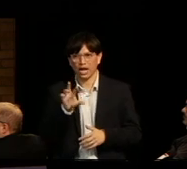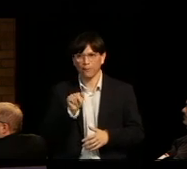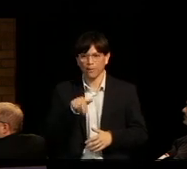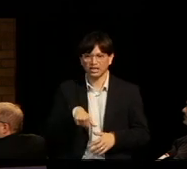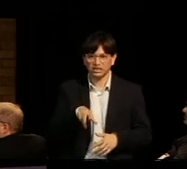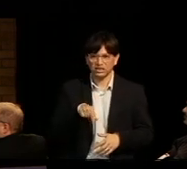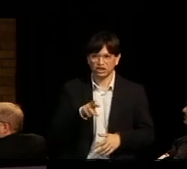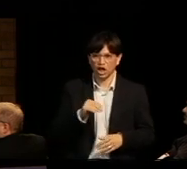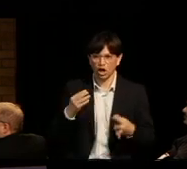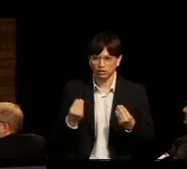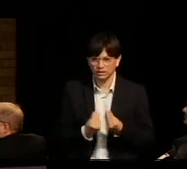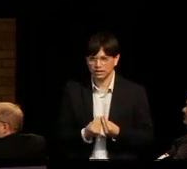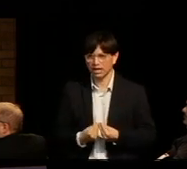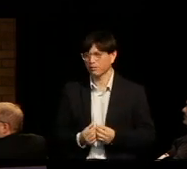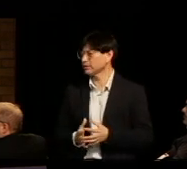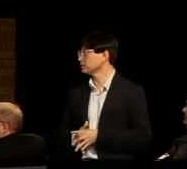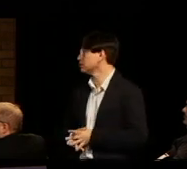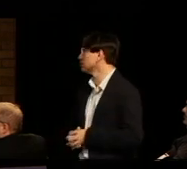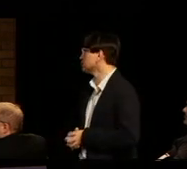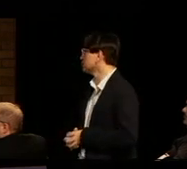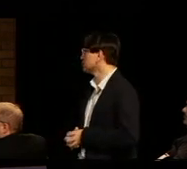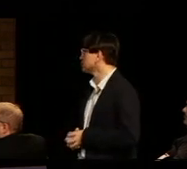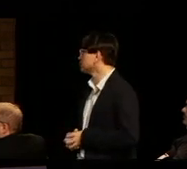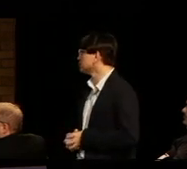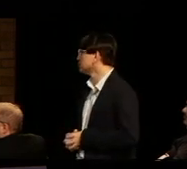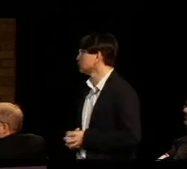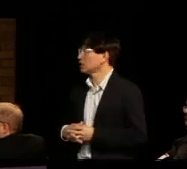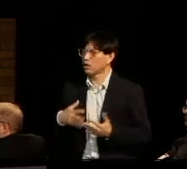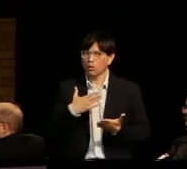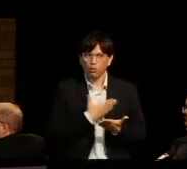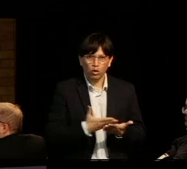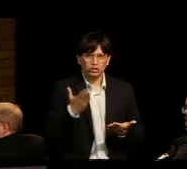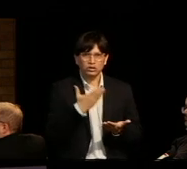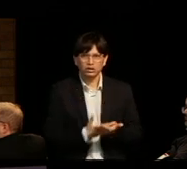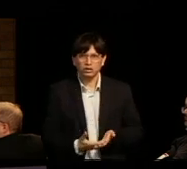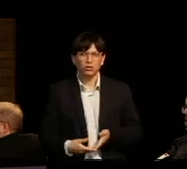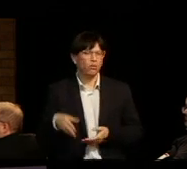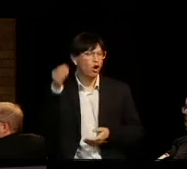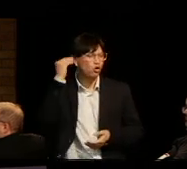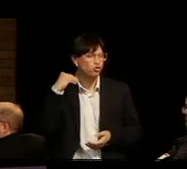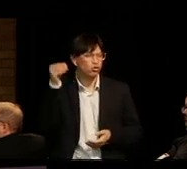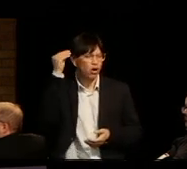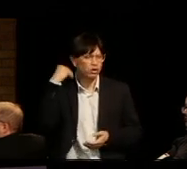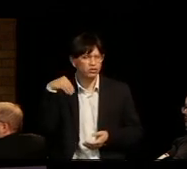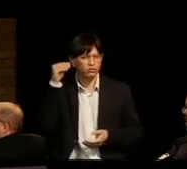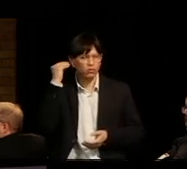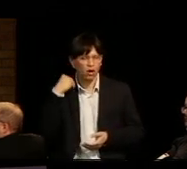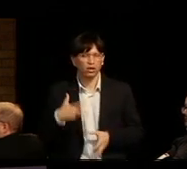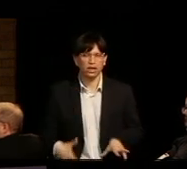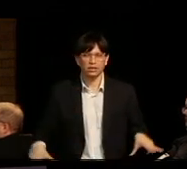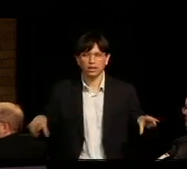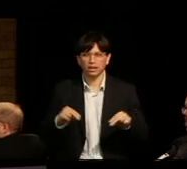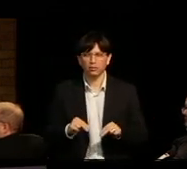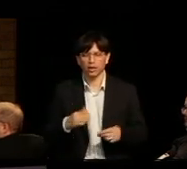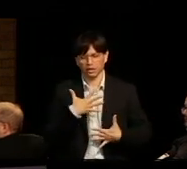bambini non glielo spiega m e poi si risuona cioè si si lasciano emergere i pensieri e i